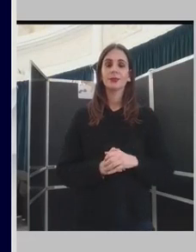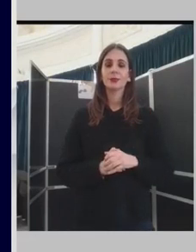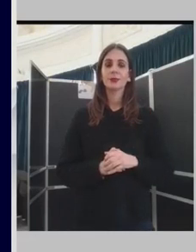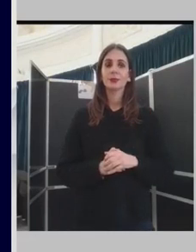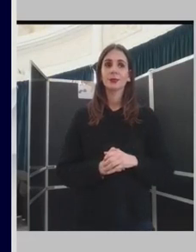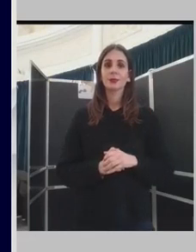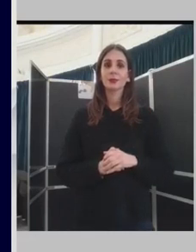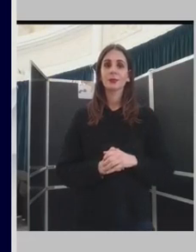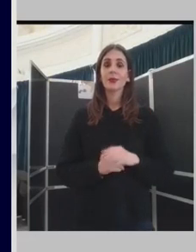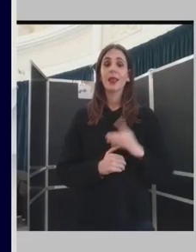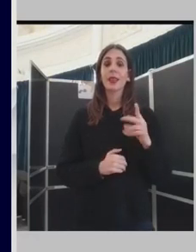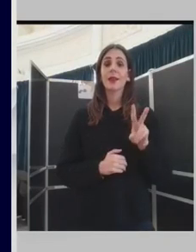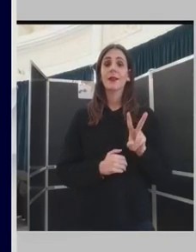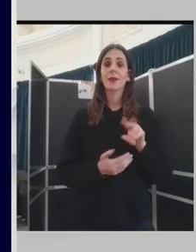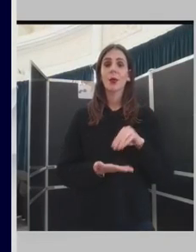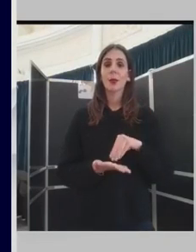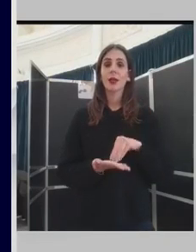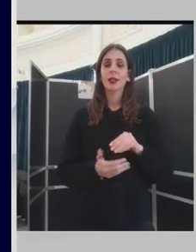De Vivo,